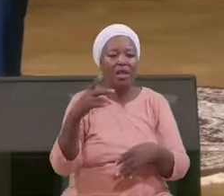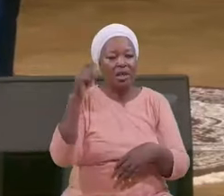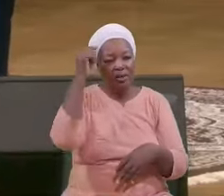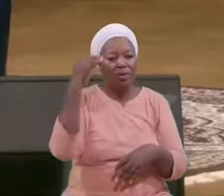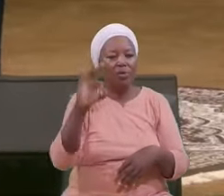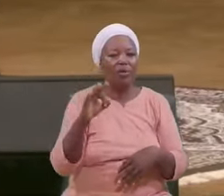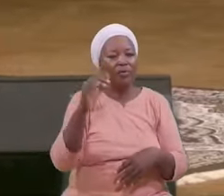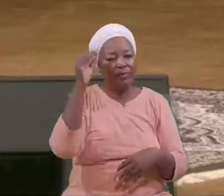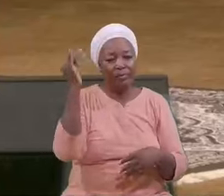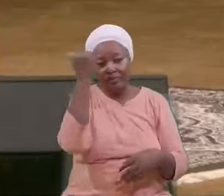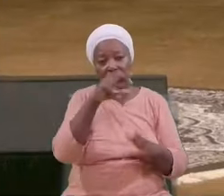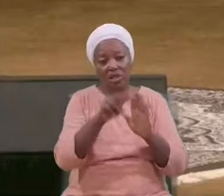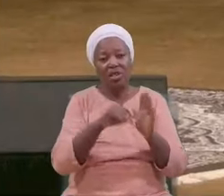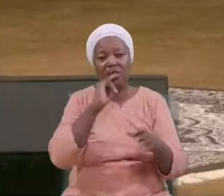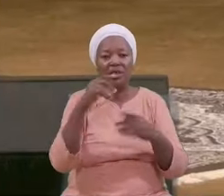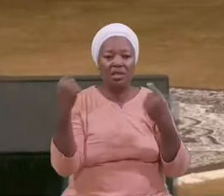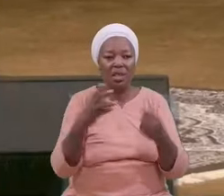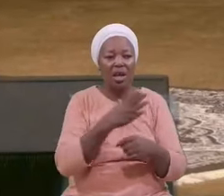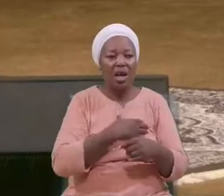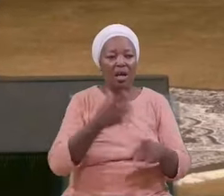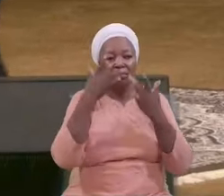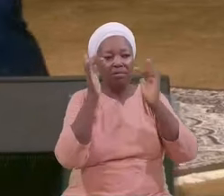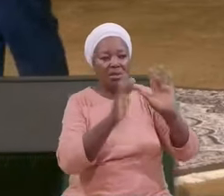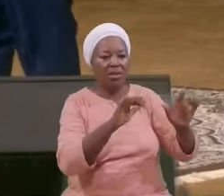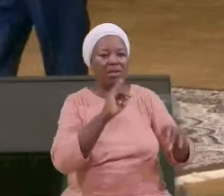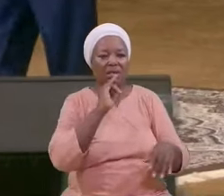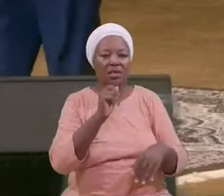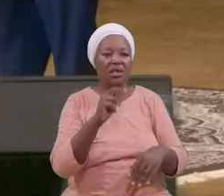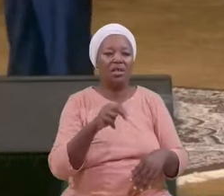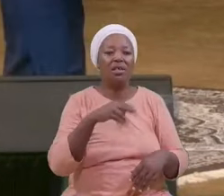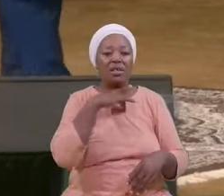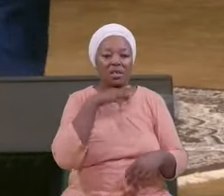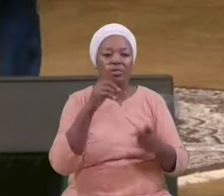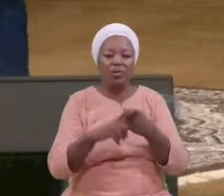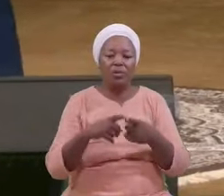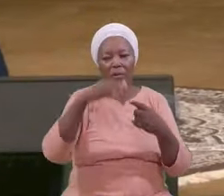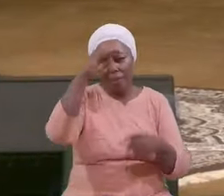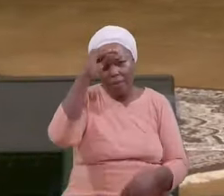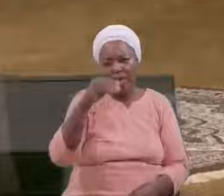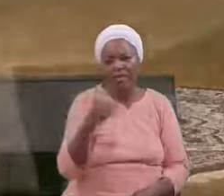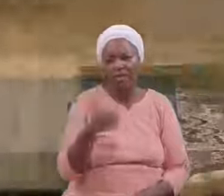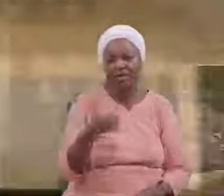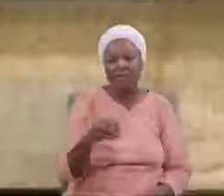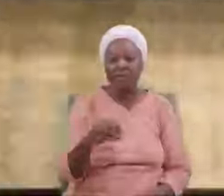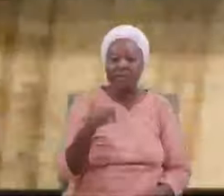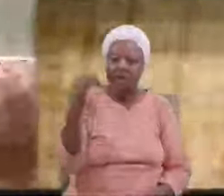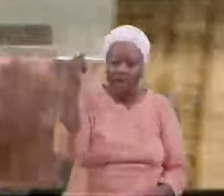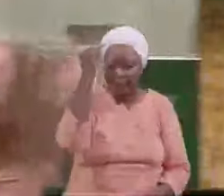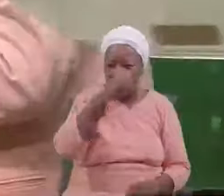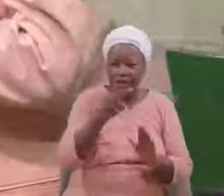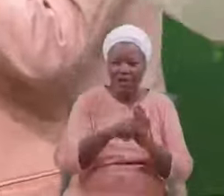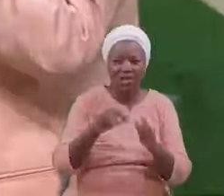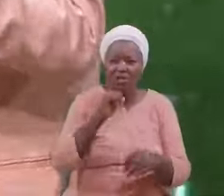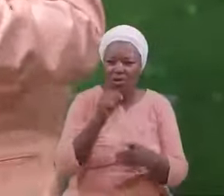le moqueur est en abomination parmi les hommes. La folie ne va pas sortir